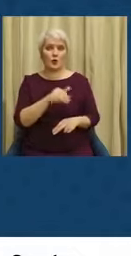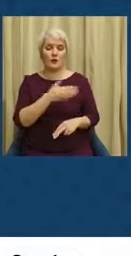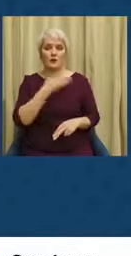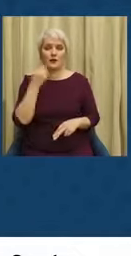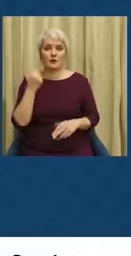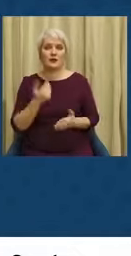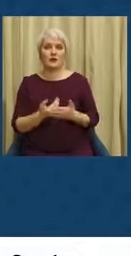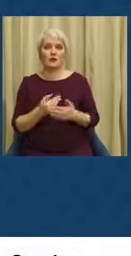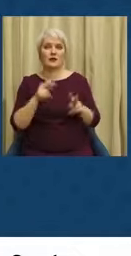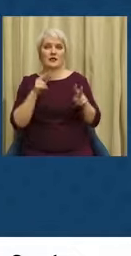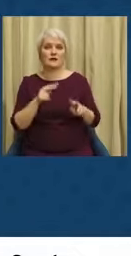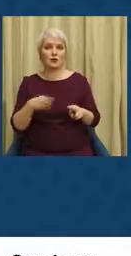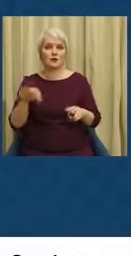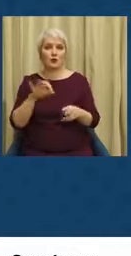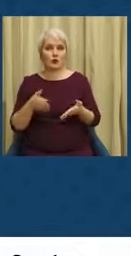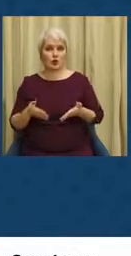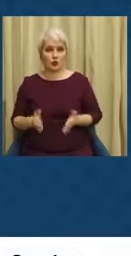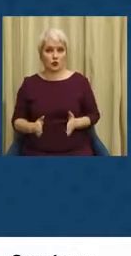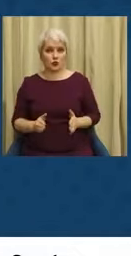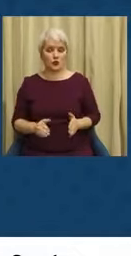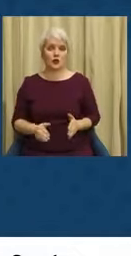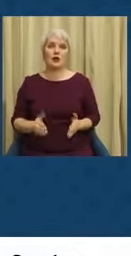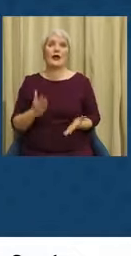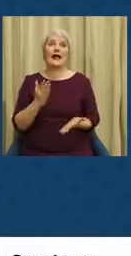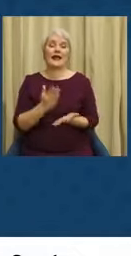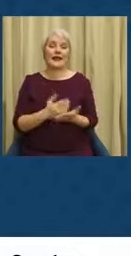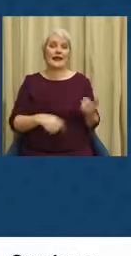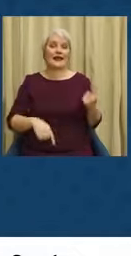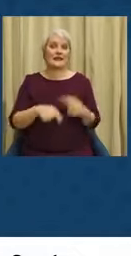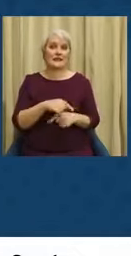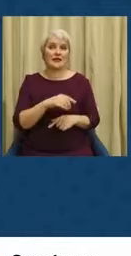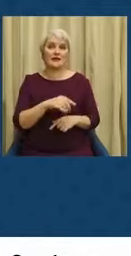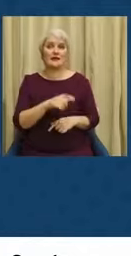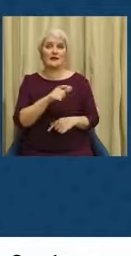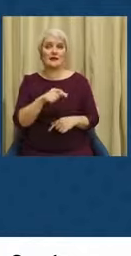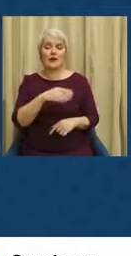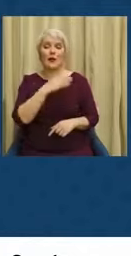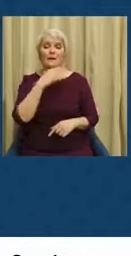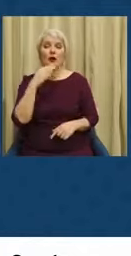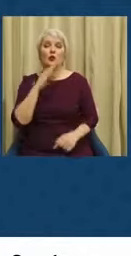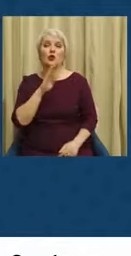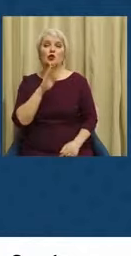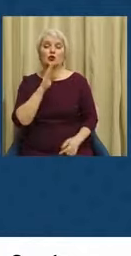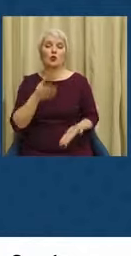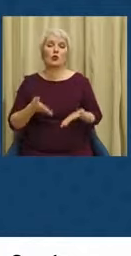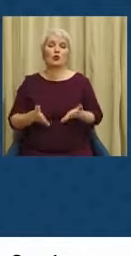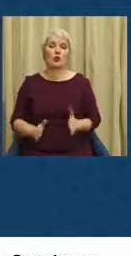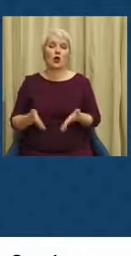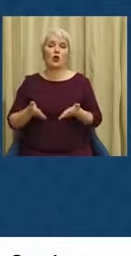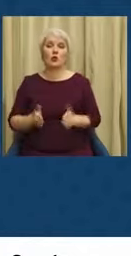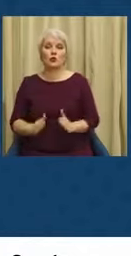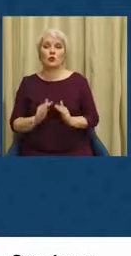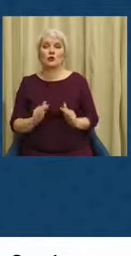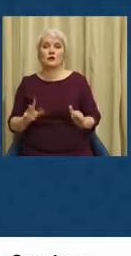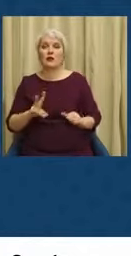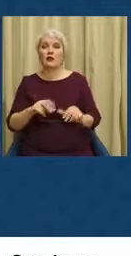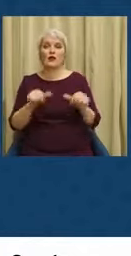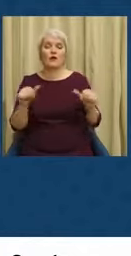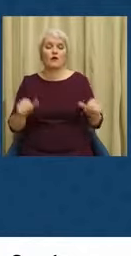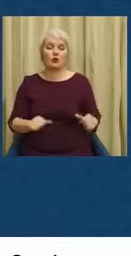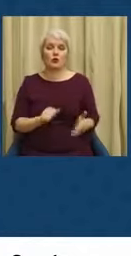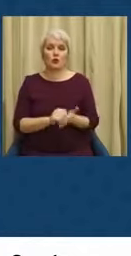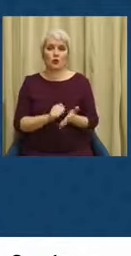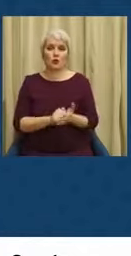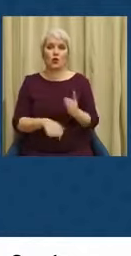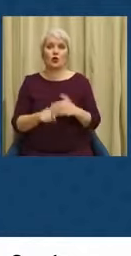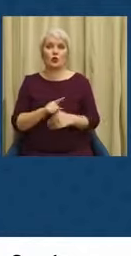наприклад, свідоцтва про народження. І так і є серед них багато жінок, які народжують дітей і не оформлюють їм документи,